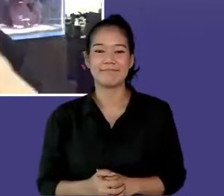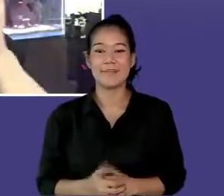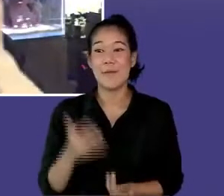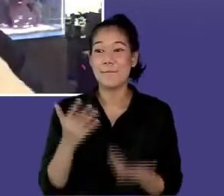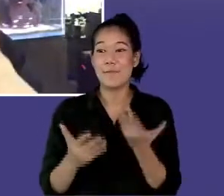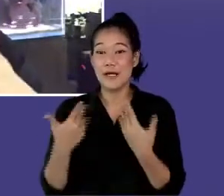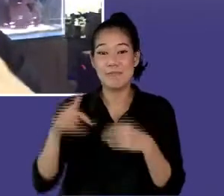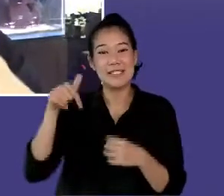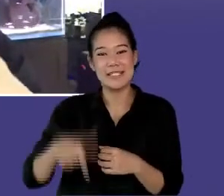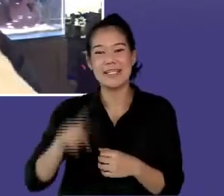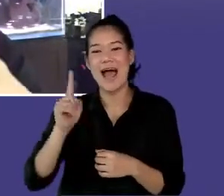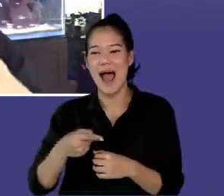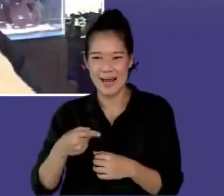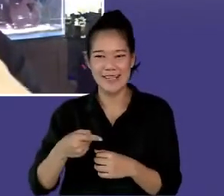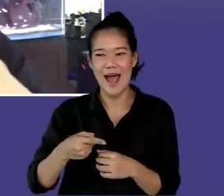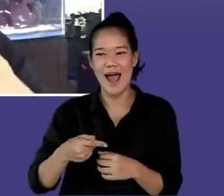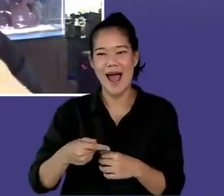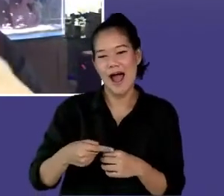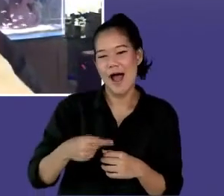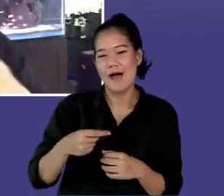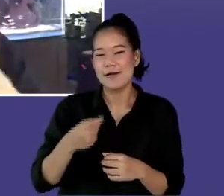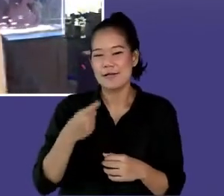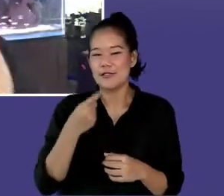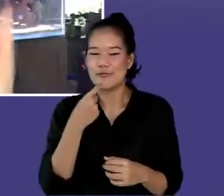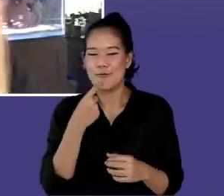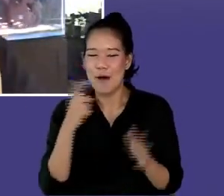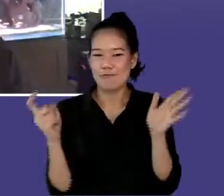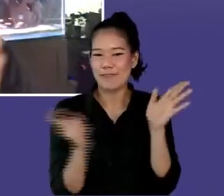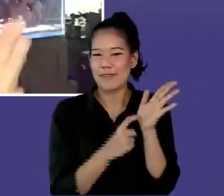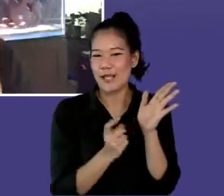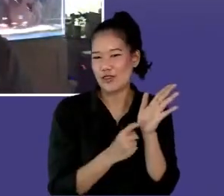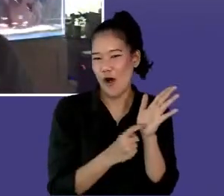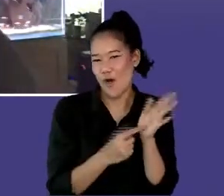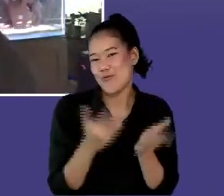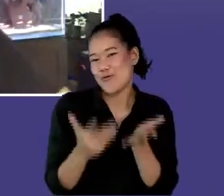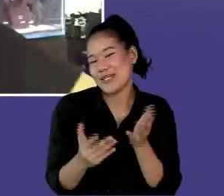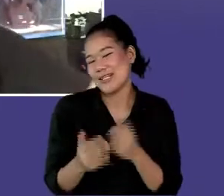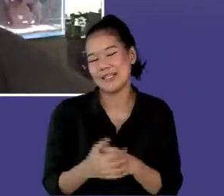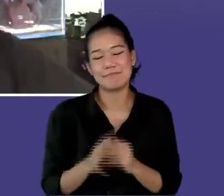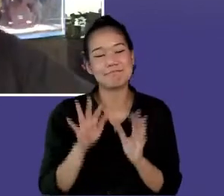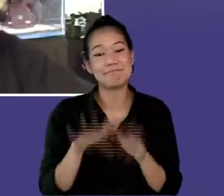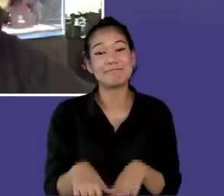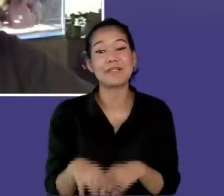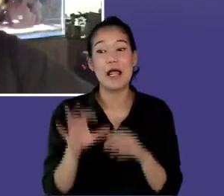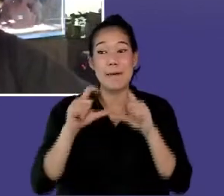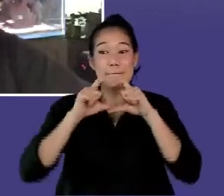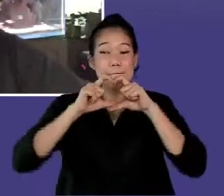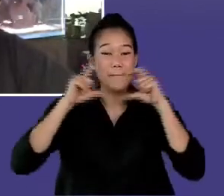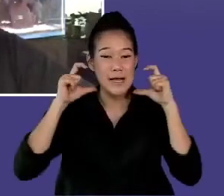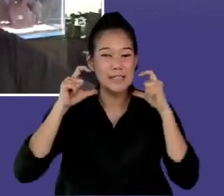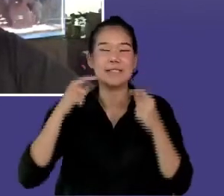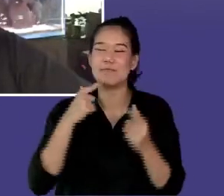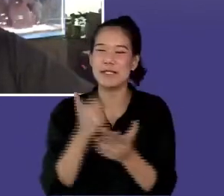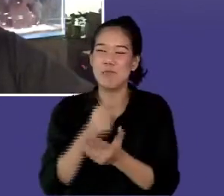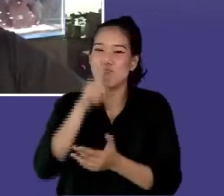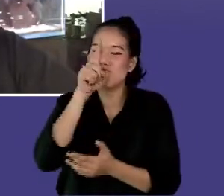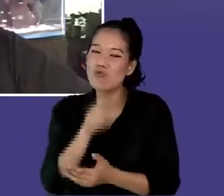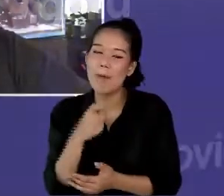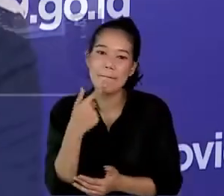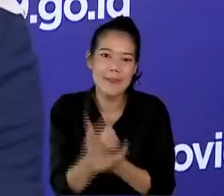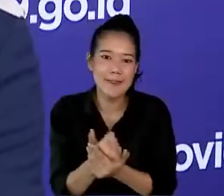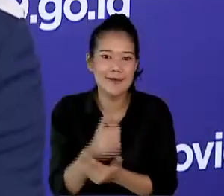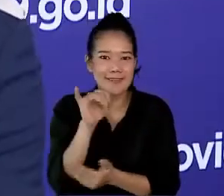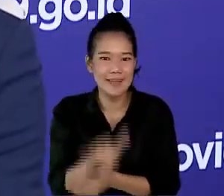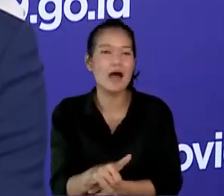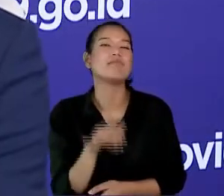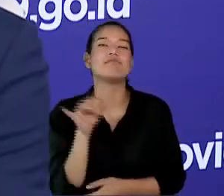Yeay, mungkin abis ini ada versi TikToknya mungkin ya Mbak Mesya sama Mas Baby. Jadi masker ini udah kayak kebutuhan pokok ya Mas